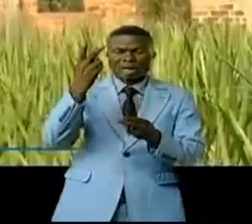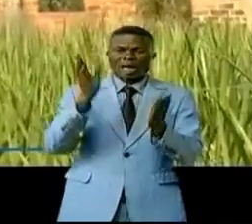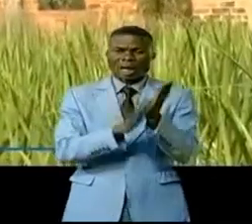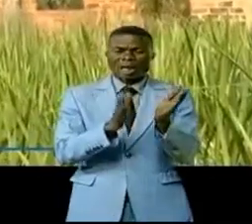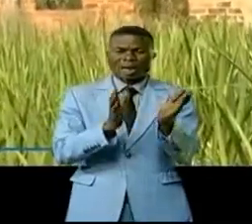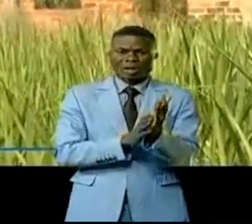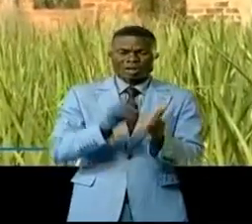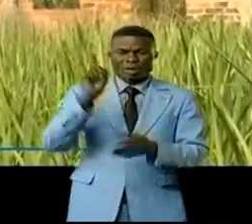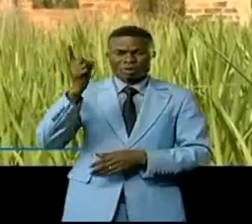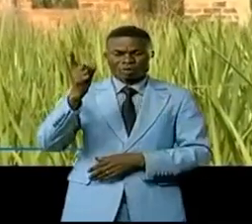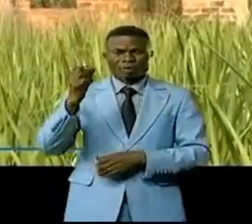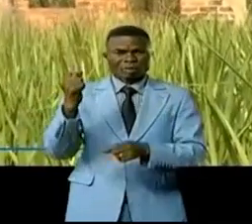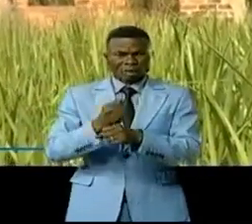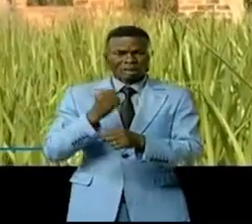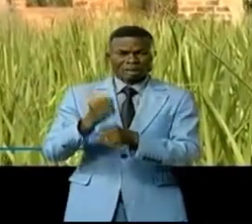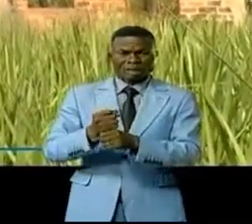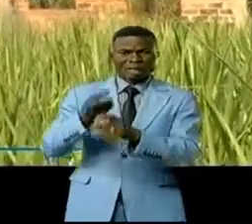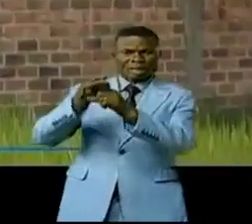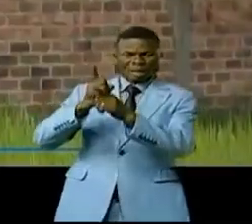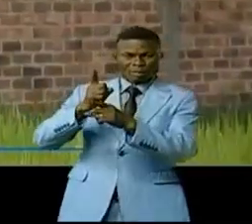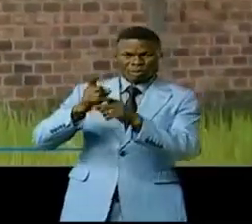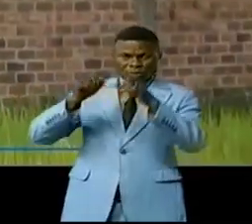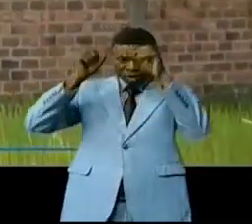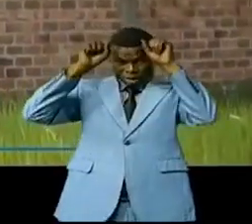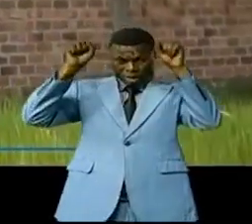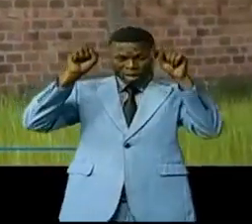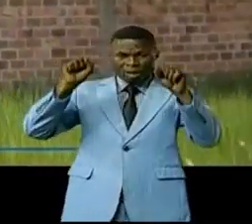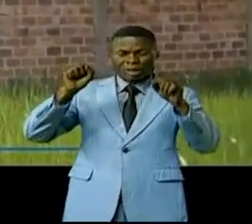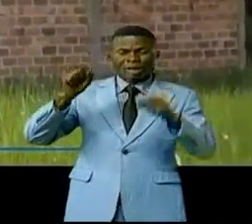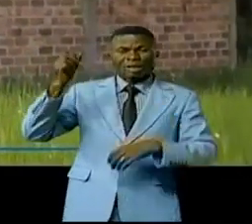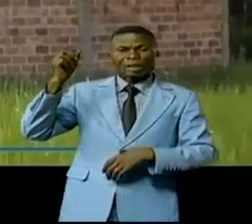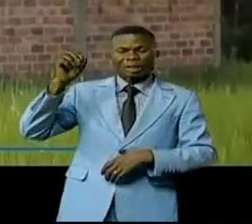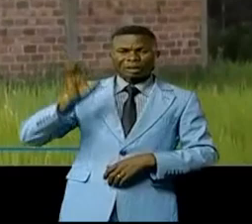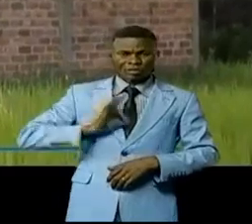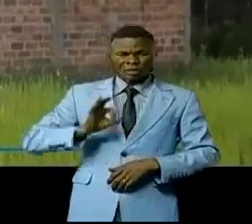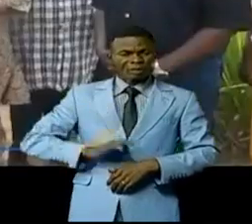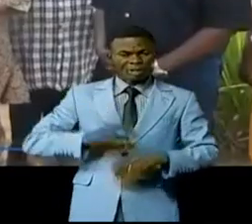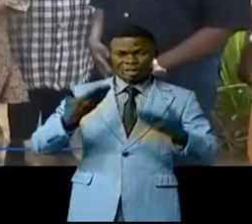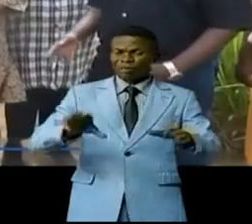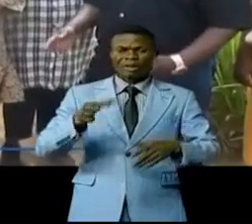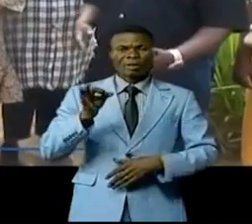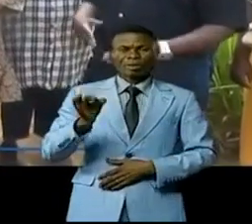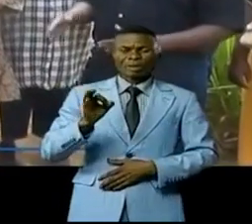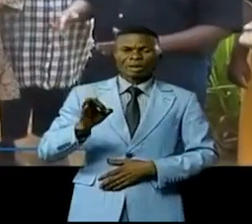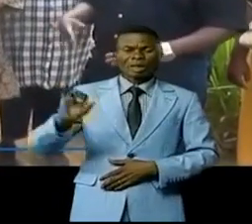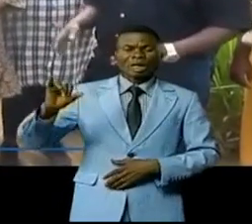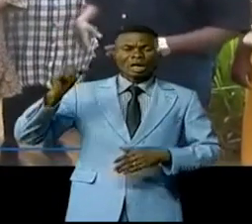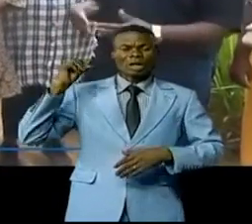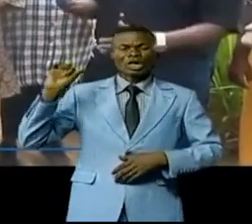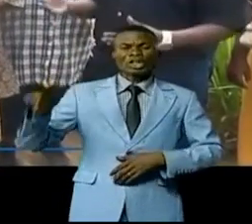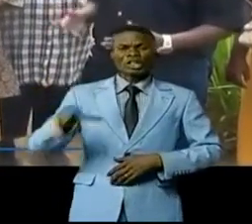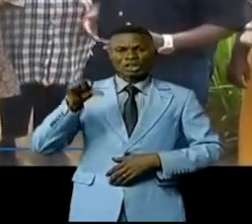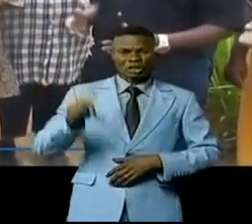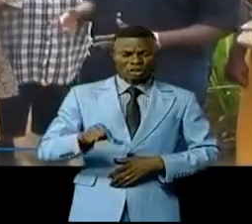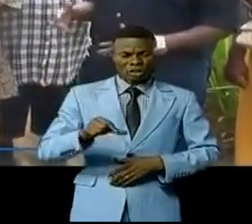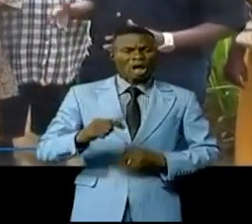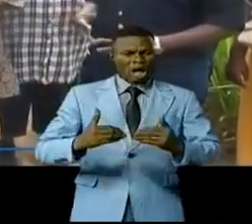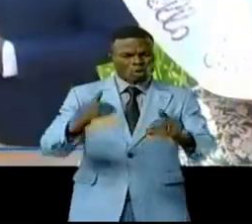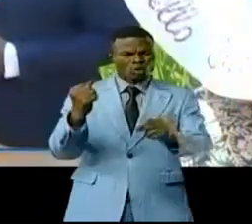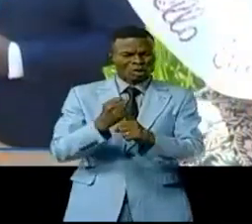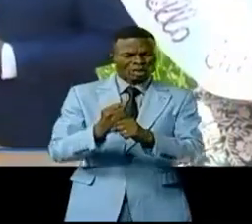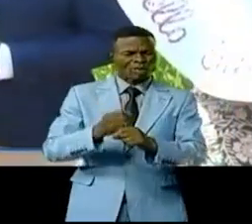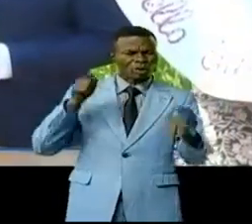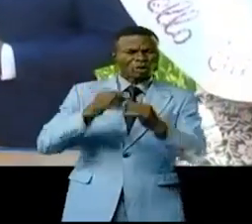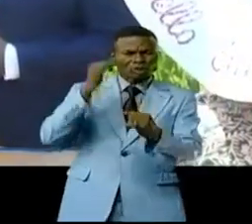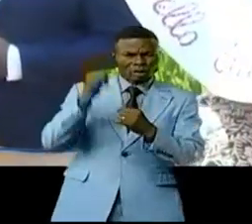La première, dont les travaux initiés par le précédent gouvernement central, est restée inachevée. Jacques Abulakatoué a promis de les achever et